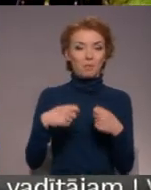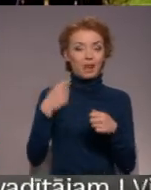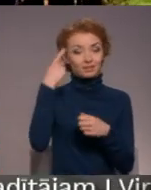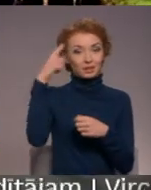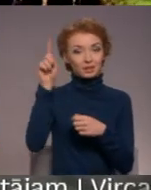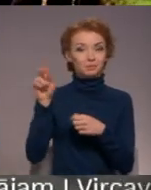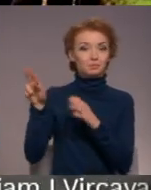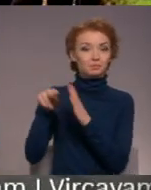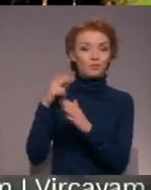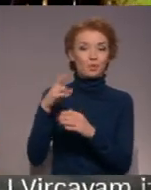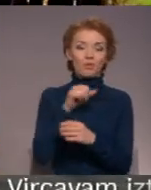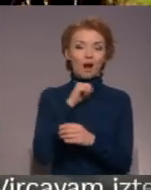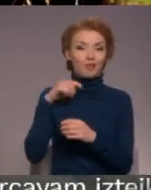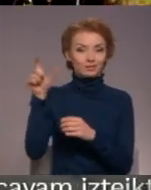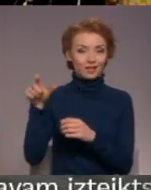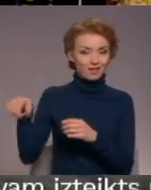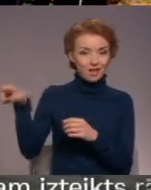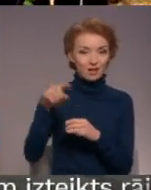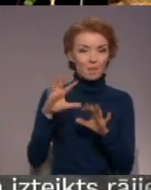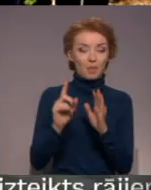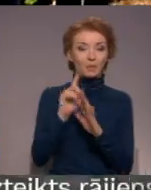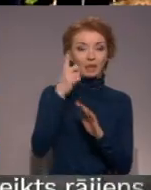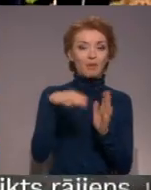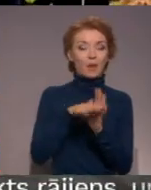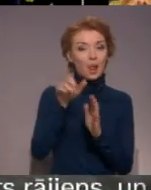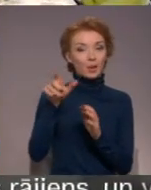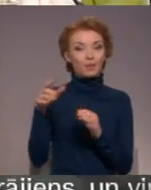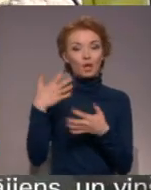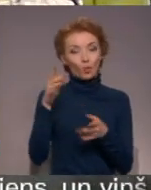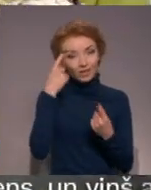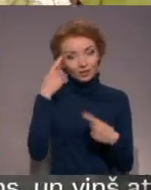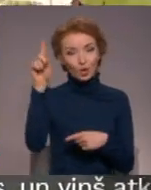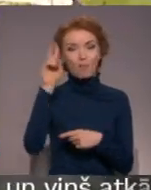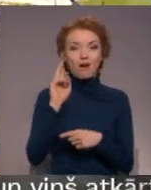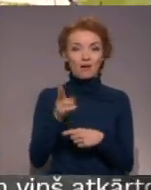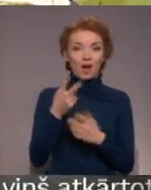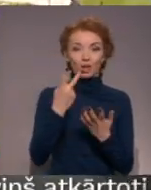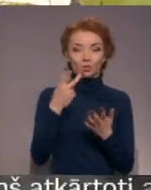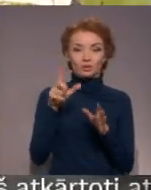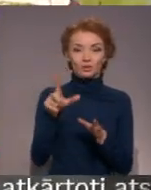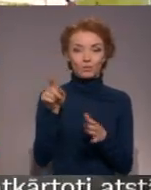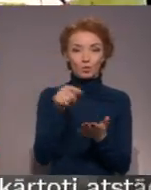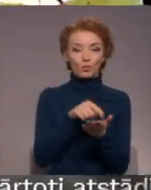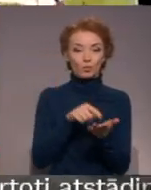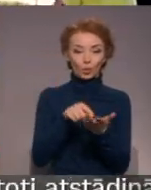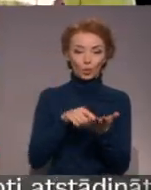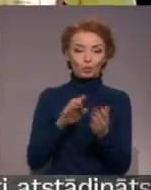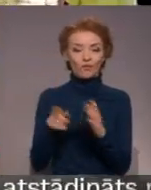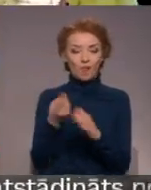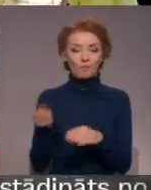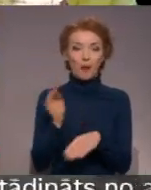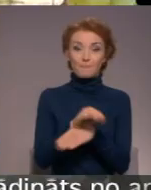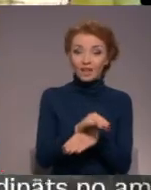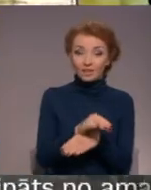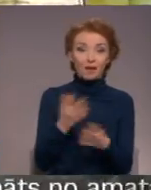aizgūt no talsniekiem, bet pirmie sacensību dalībnieki jau izdomājuši, kā 27 kontrolpunktu meklēšanu papildināt ar vēl